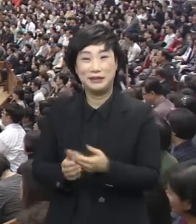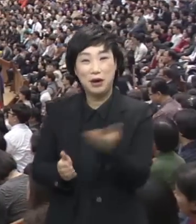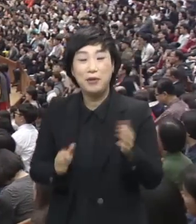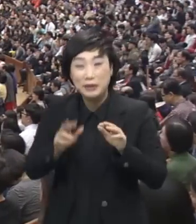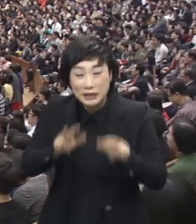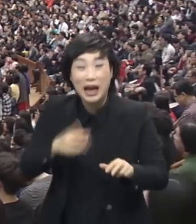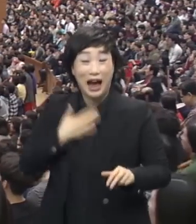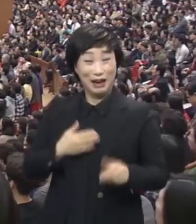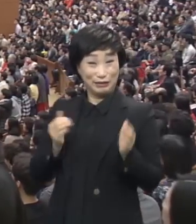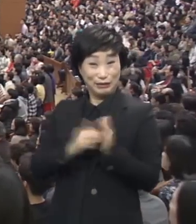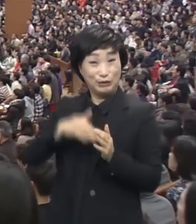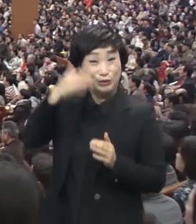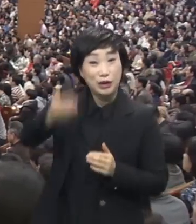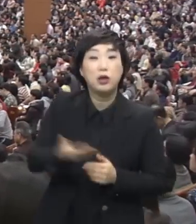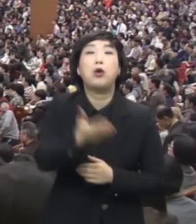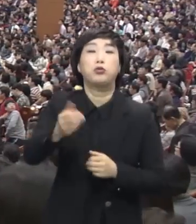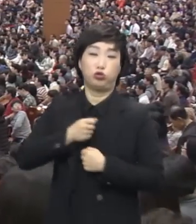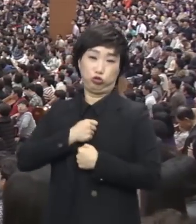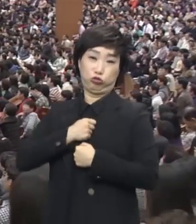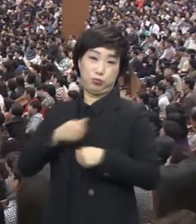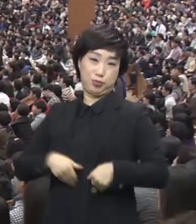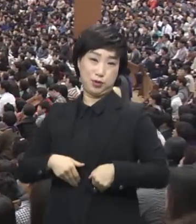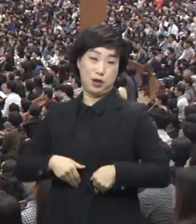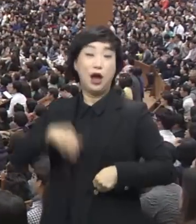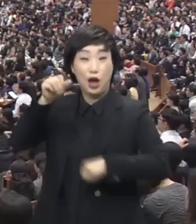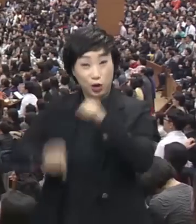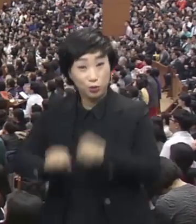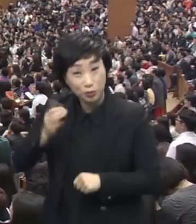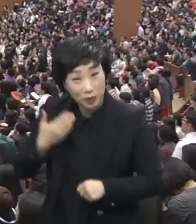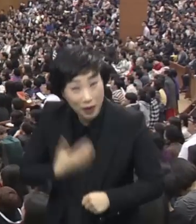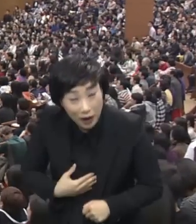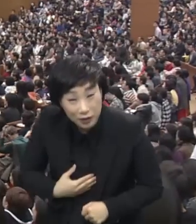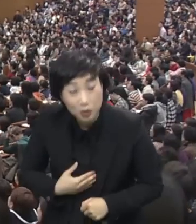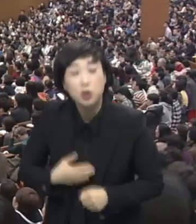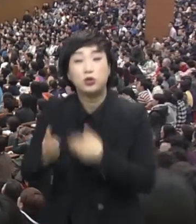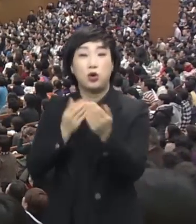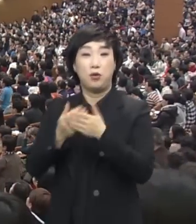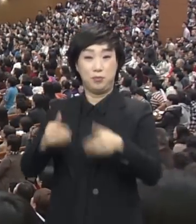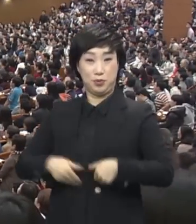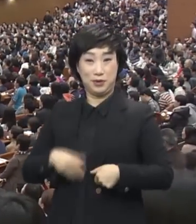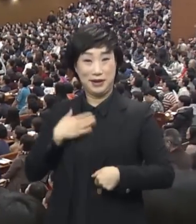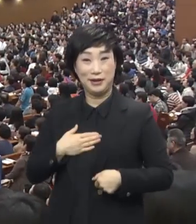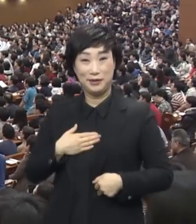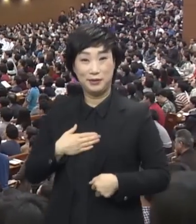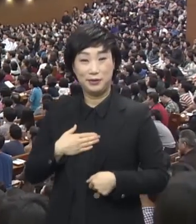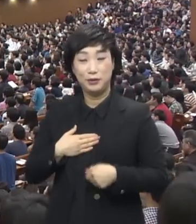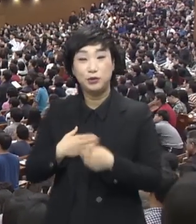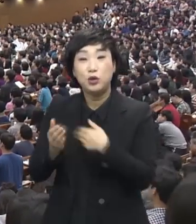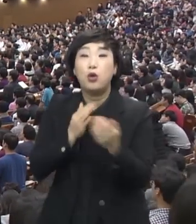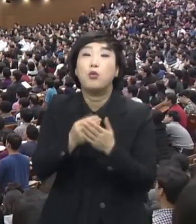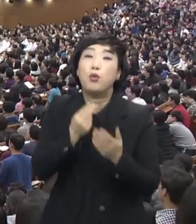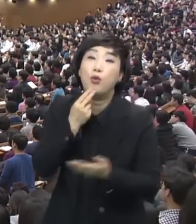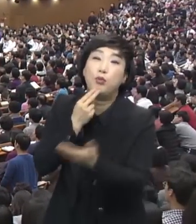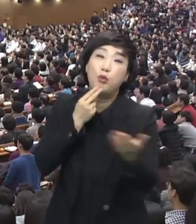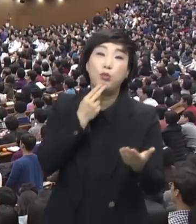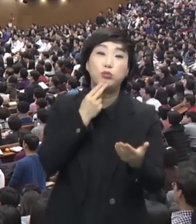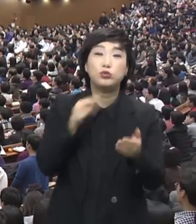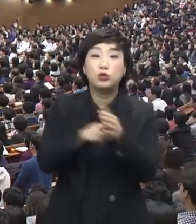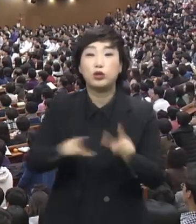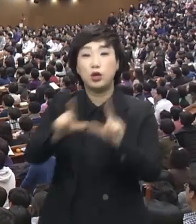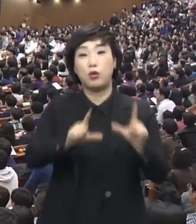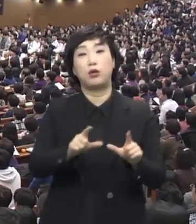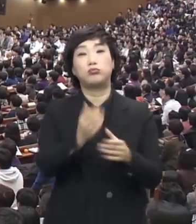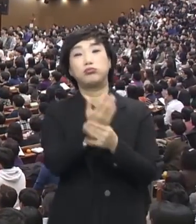이제 알았으면 지키게 되고 아멘. 행동해야 되고 아멘. 경험해야 되지. 아멘. 경험하지 못하면 그 신앙생활이